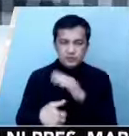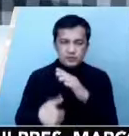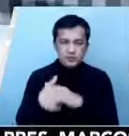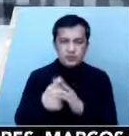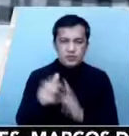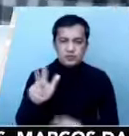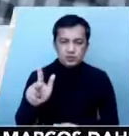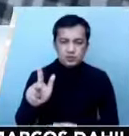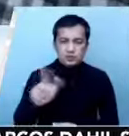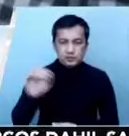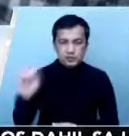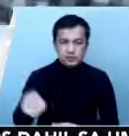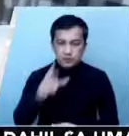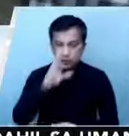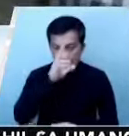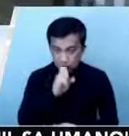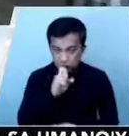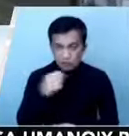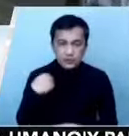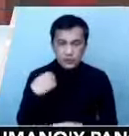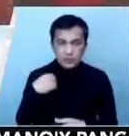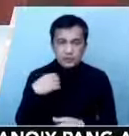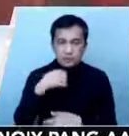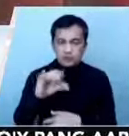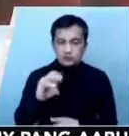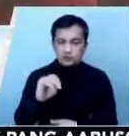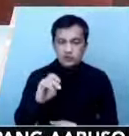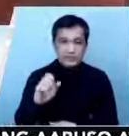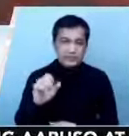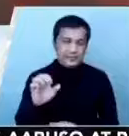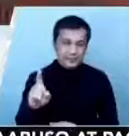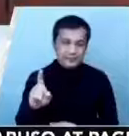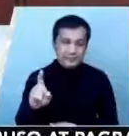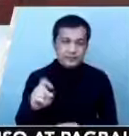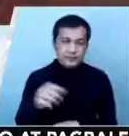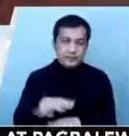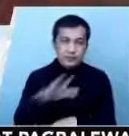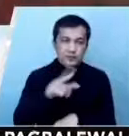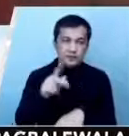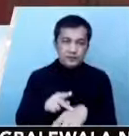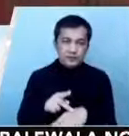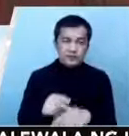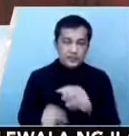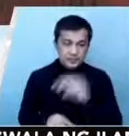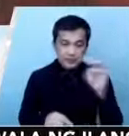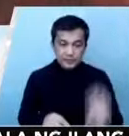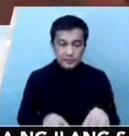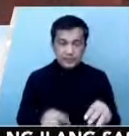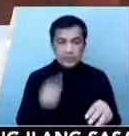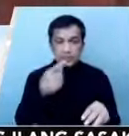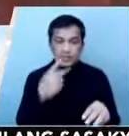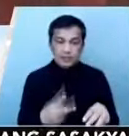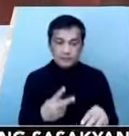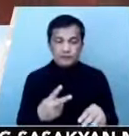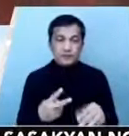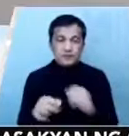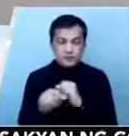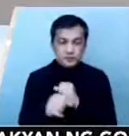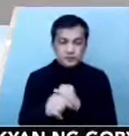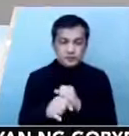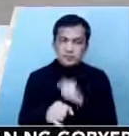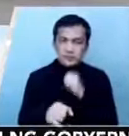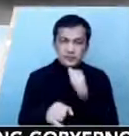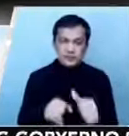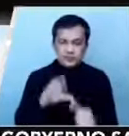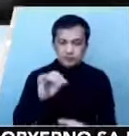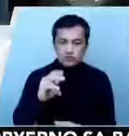mga luma ang hindi pa consolidated nationwide. Kung sa Metro Manila naman, halos kalahati ng mga jeepney ang hindi consolidated. Pero